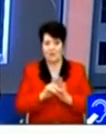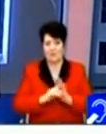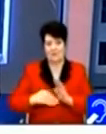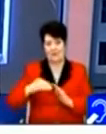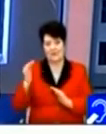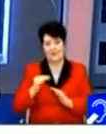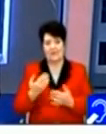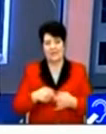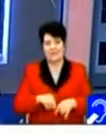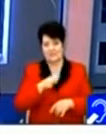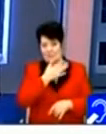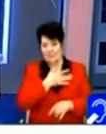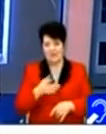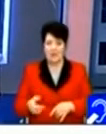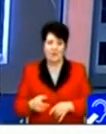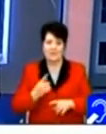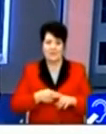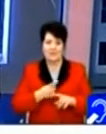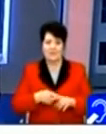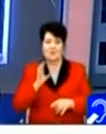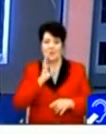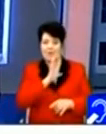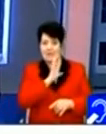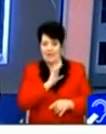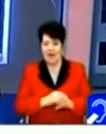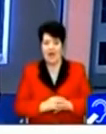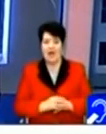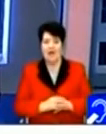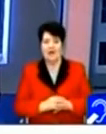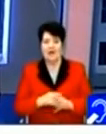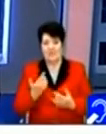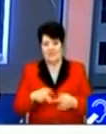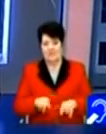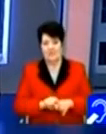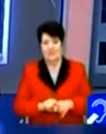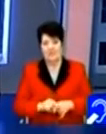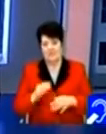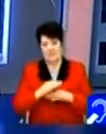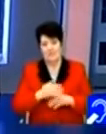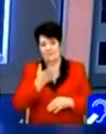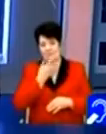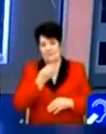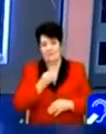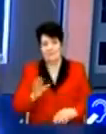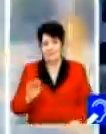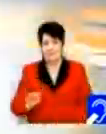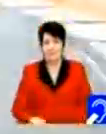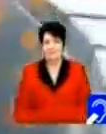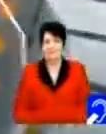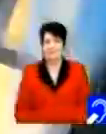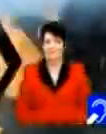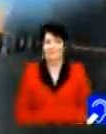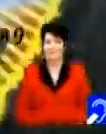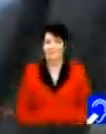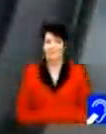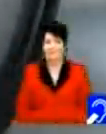ridicate pentru această perioadă, în special în jumătatea nordică a țării. Acestea au fost informațiile. Să aveți o seară cât mai frumoasă!